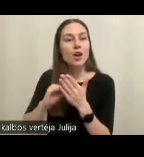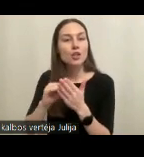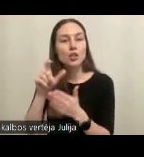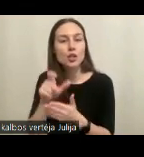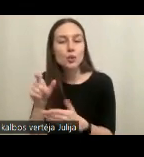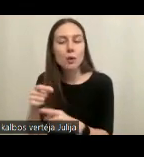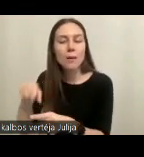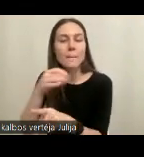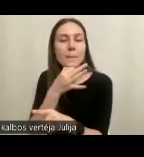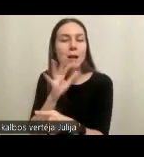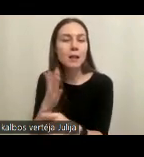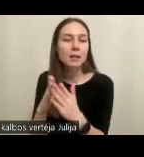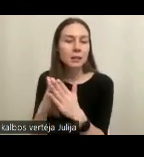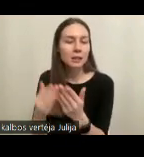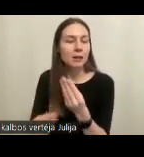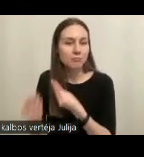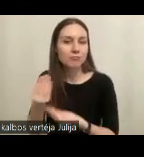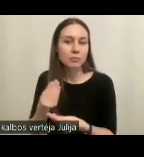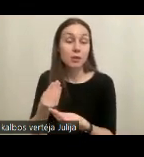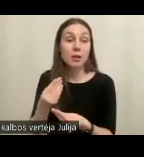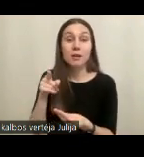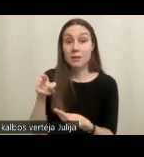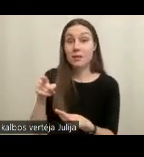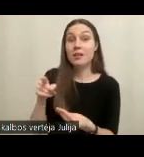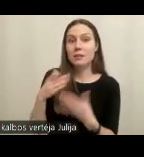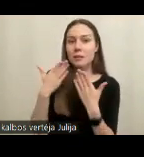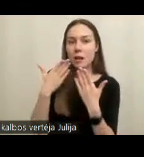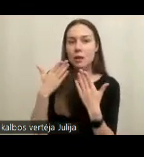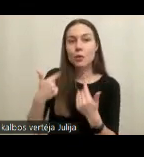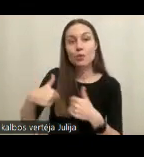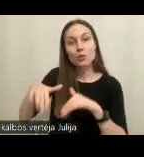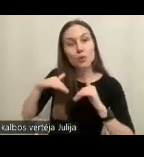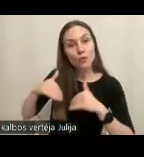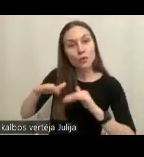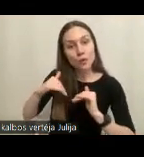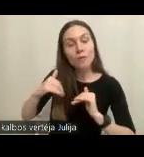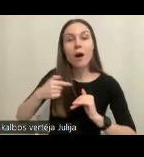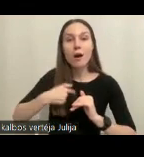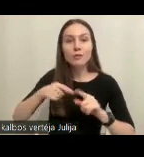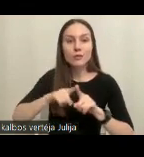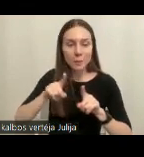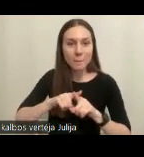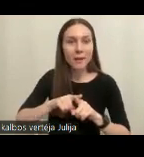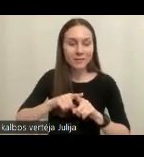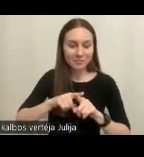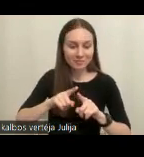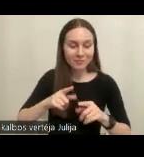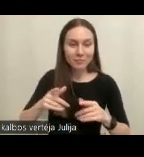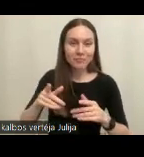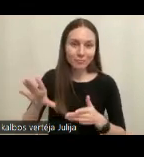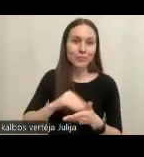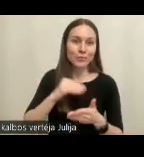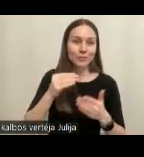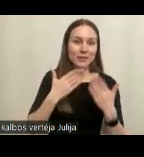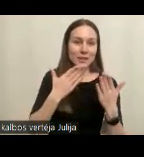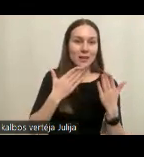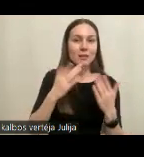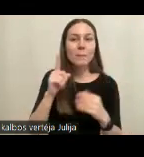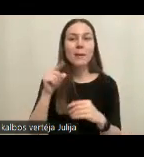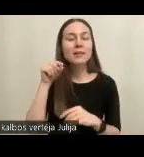patinka knygomis. Ir žinote, kadangi jis skaito, jam labai patinka, jis rekomenduoja, aš taip pat pradedu skaityti, tačiau jau ten ne mano pasaulis, ten tiek